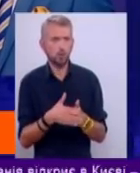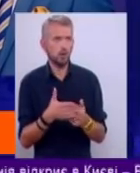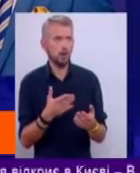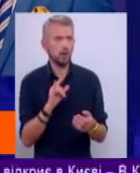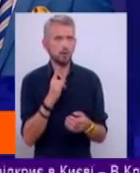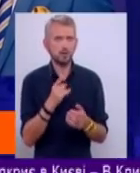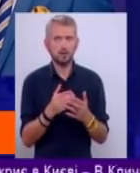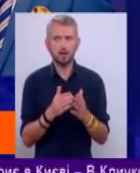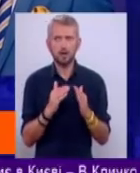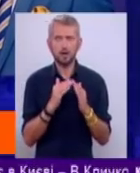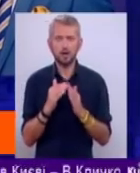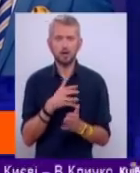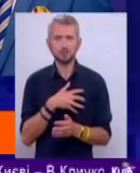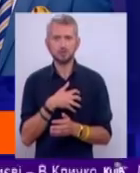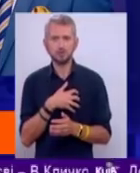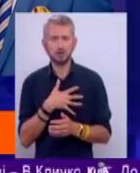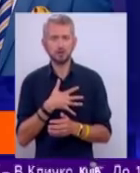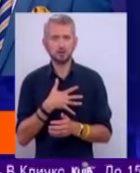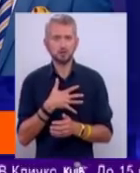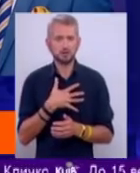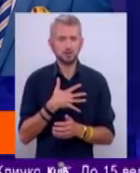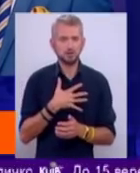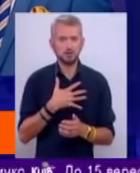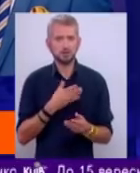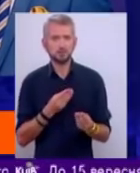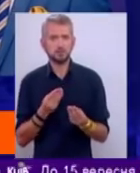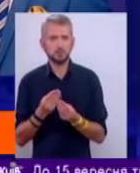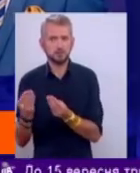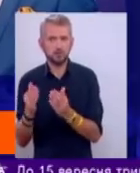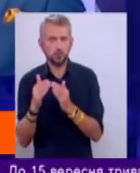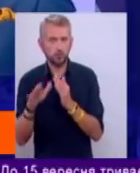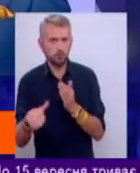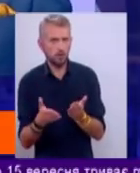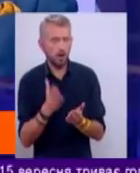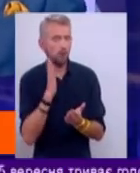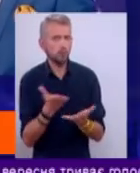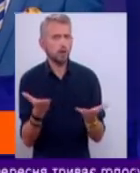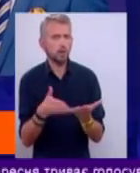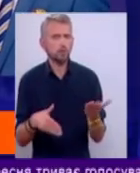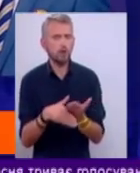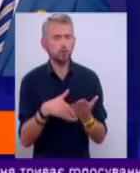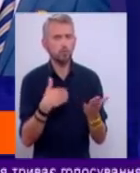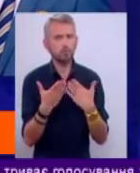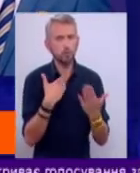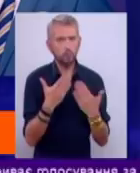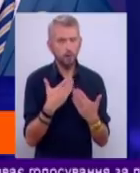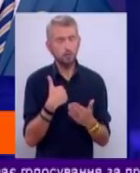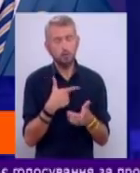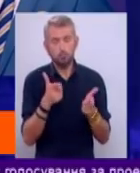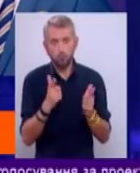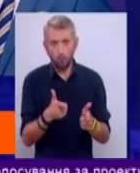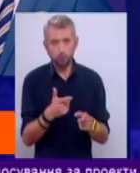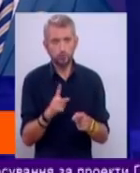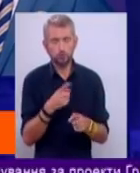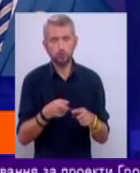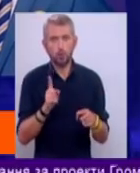дитина йде тремтить, а буде ну, якимось засобом спілкування. Я погоджуюсь з цим,